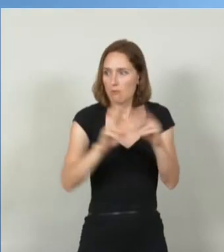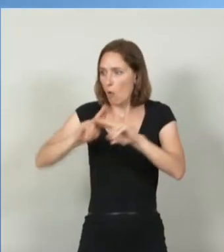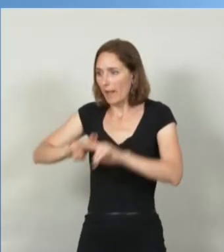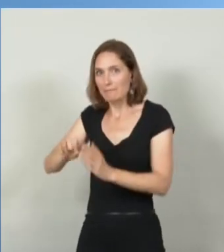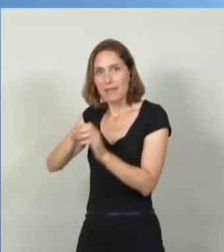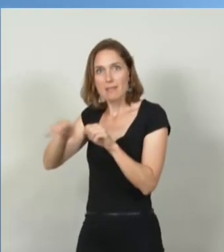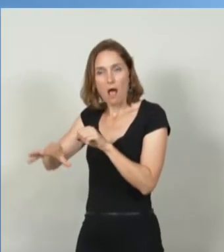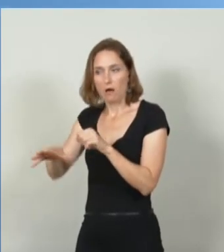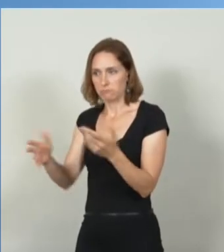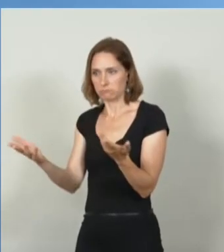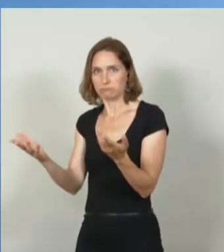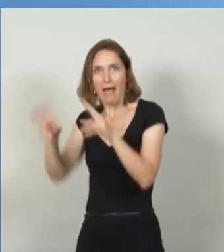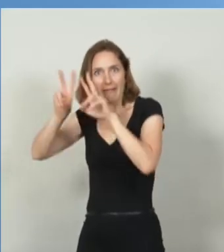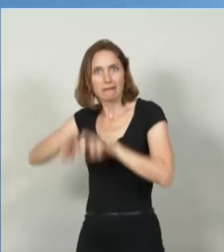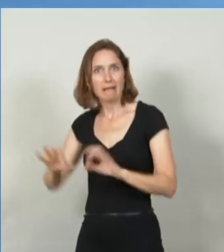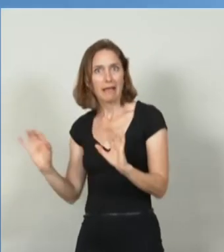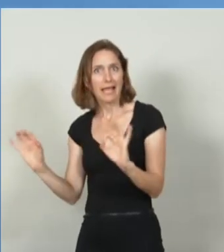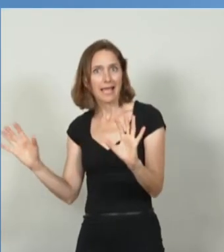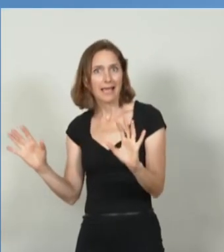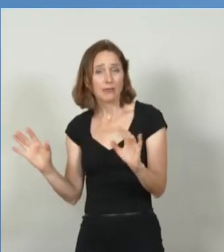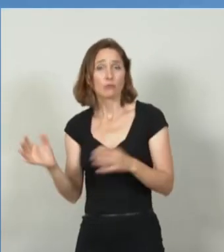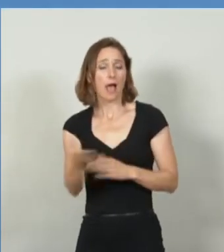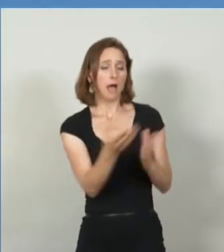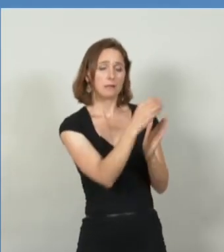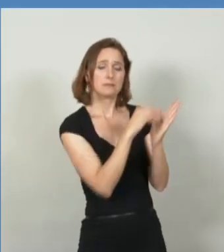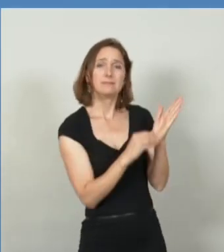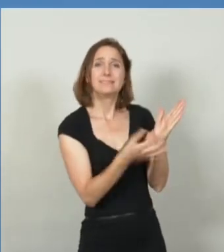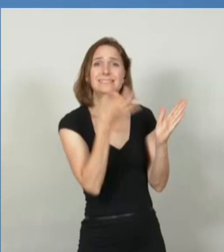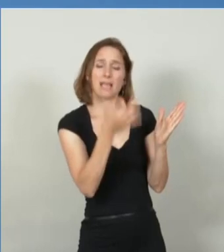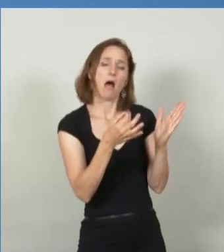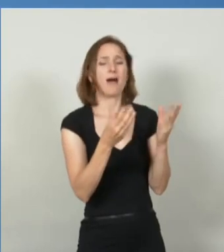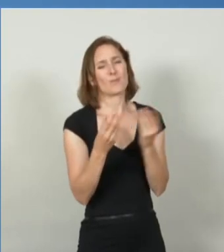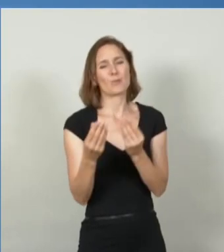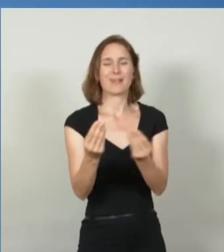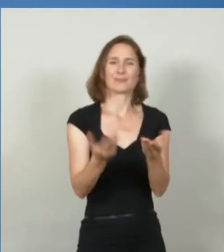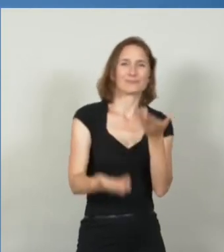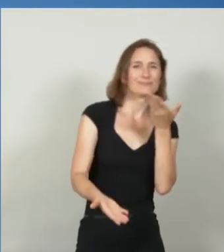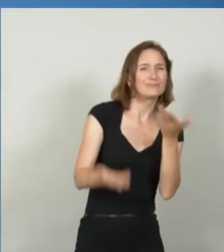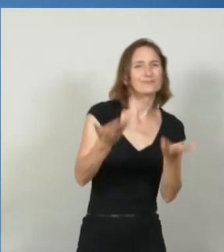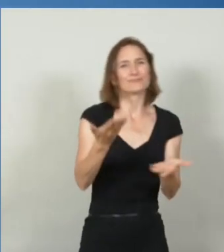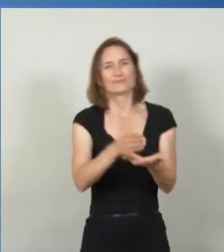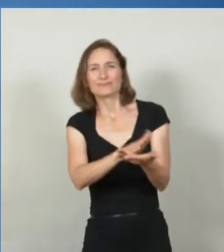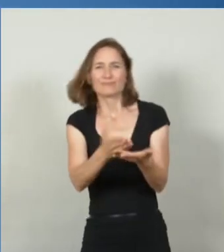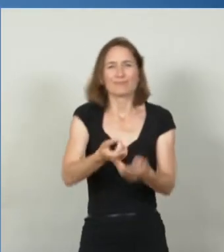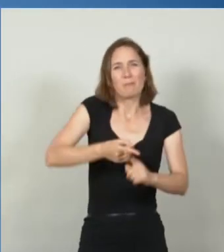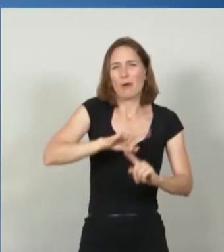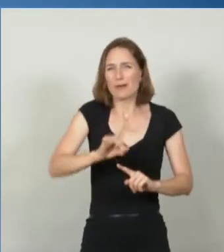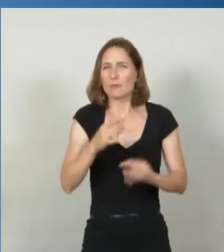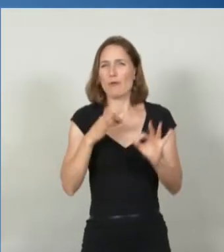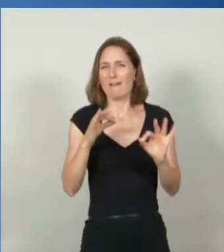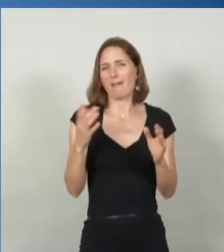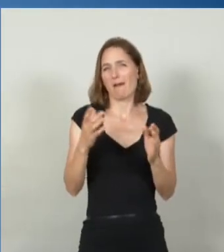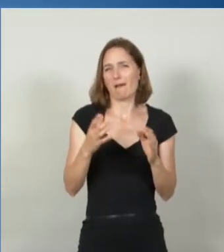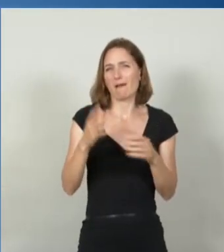lorsque l'on dit que les habitants interrogés sont très partagés sur le fait que l'année Grenoble capitale verte est pu changer ou non l'image de Grenoble